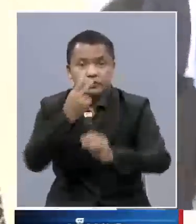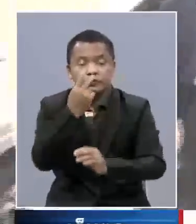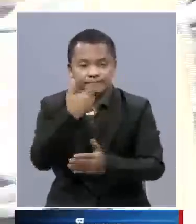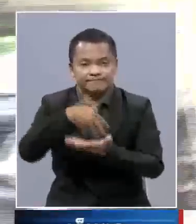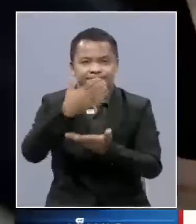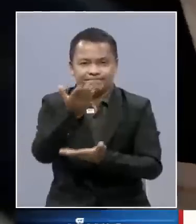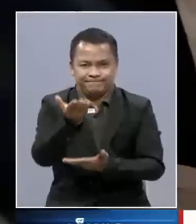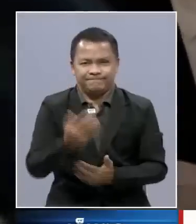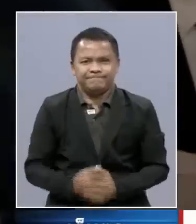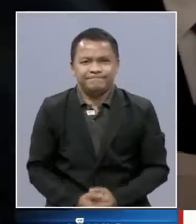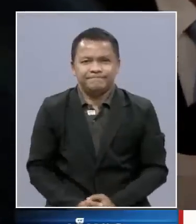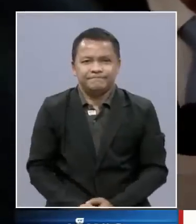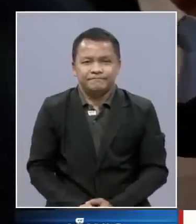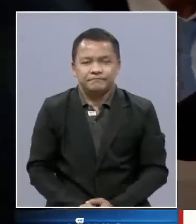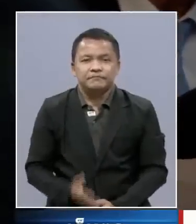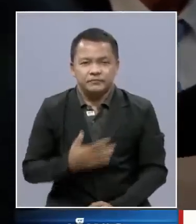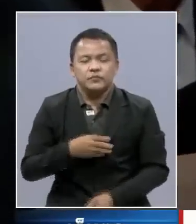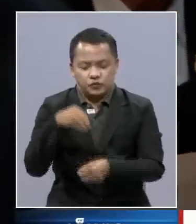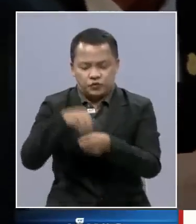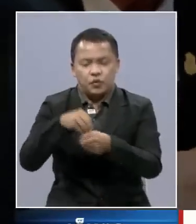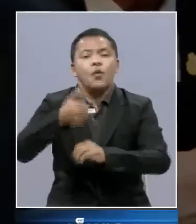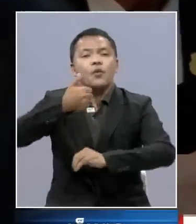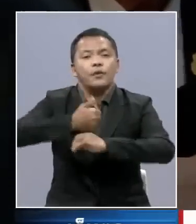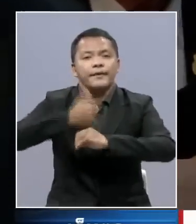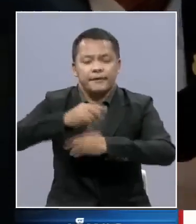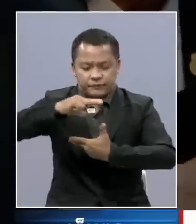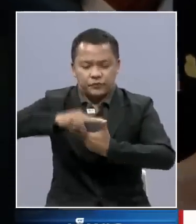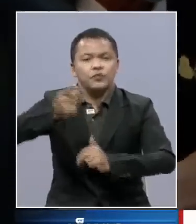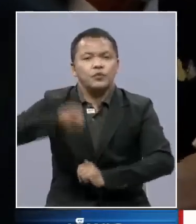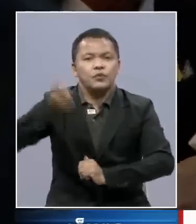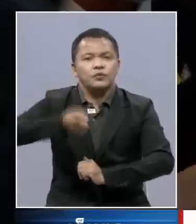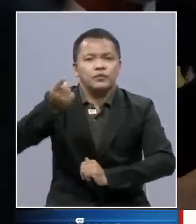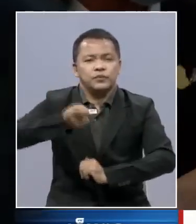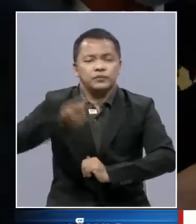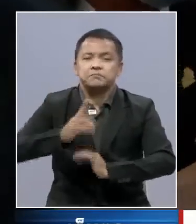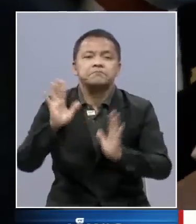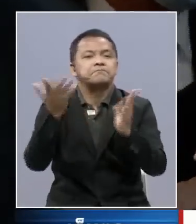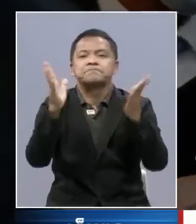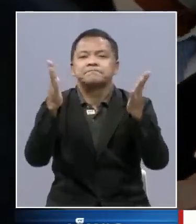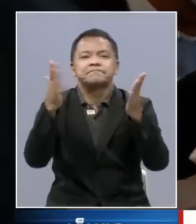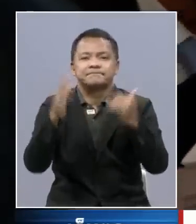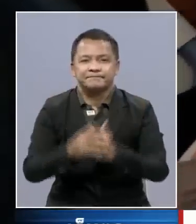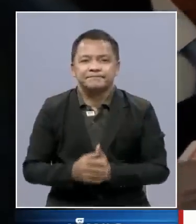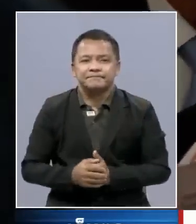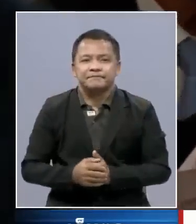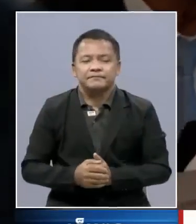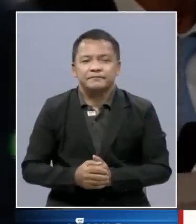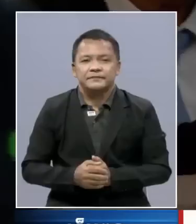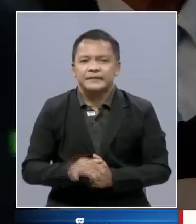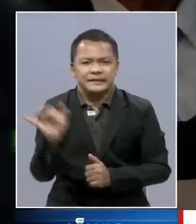อบ ผมก็ยังอยู่เป็นหัวหน้าพรรคอย่างเดิมเลยครับไม่มีอะไรนะครับก็ค